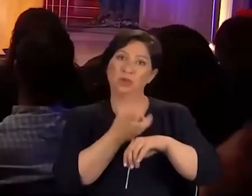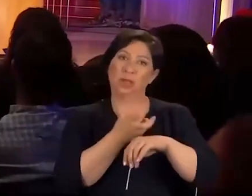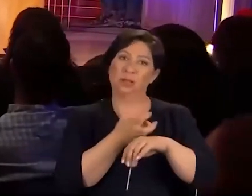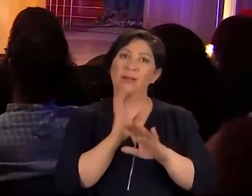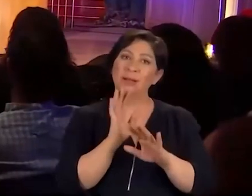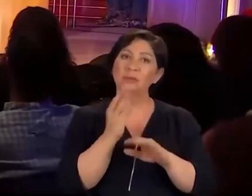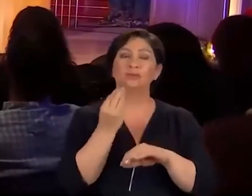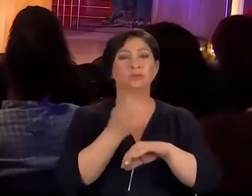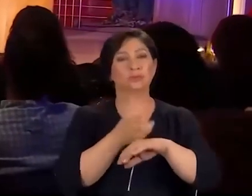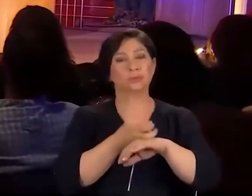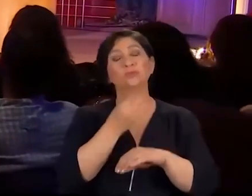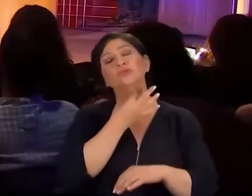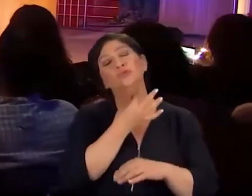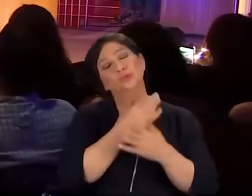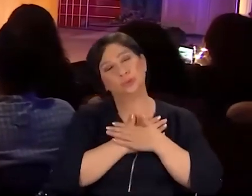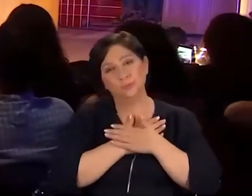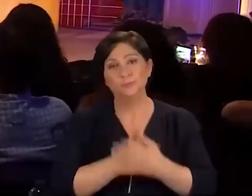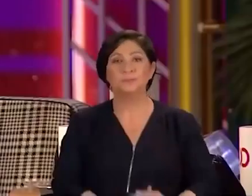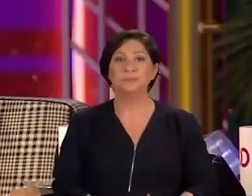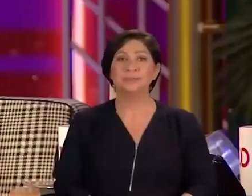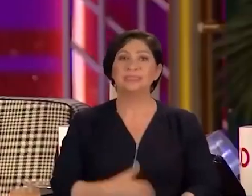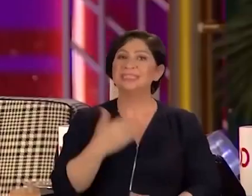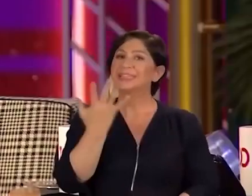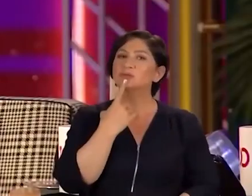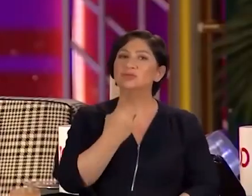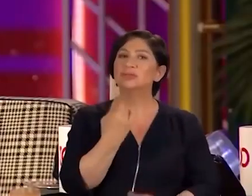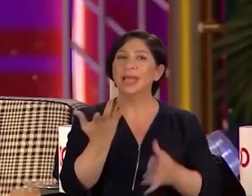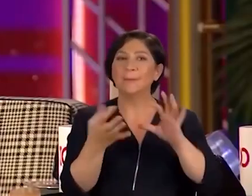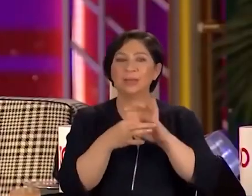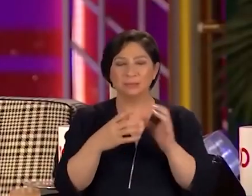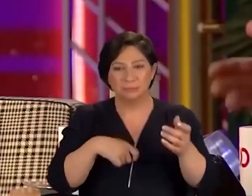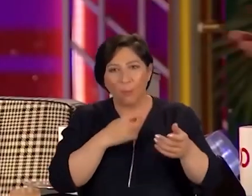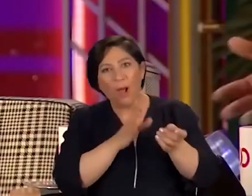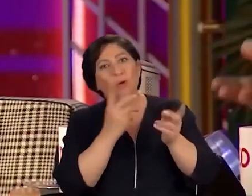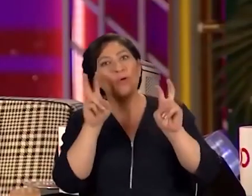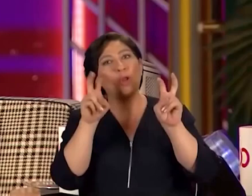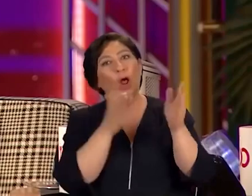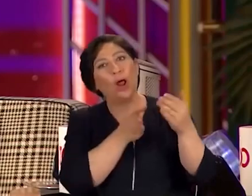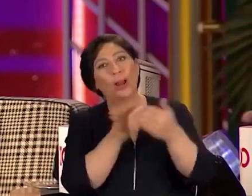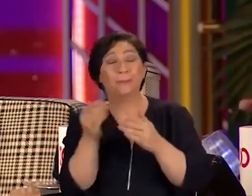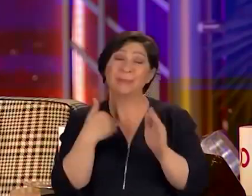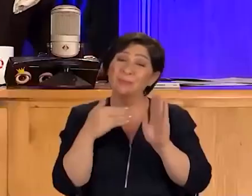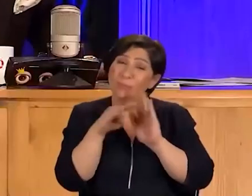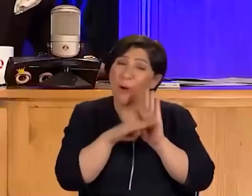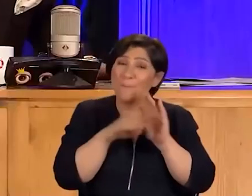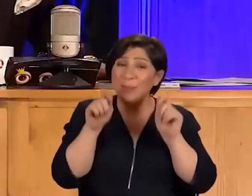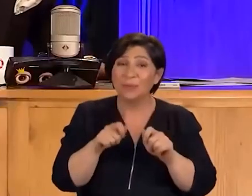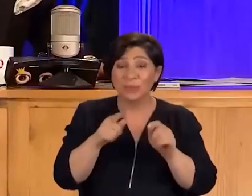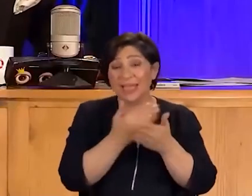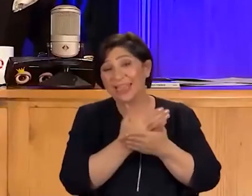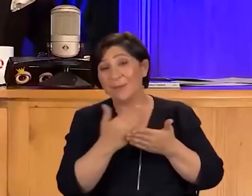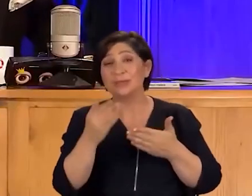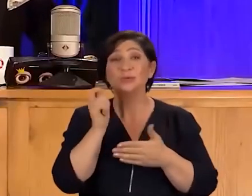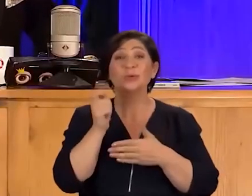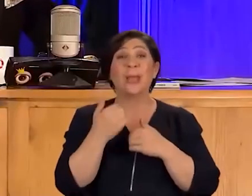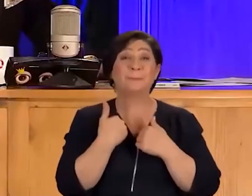İyiyiz, çok şükür. Çok iyisiniz şükür, yani. Iyiyiz. Peki. Ne söyleyecektim, neye bağladım, bak nereden nereye geldim. Ben program yaptığım için bunu ilerletmek